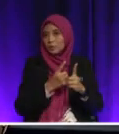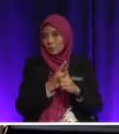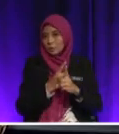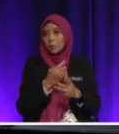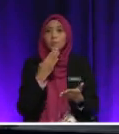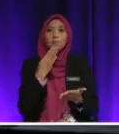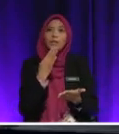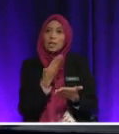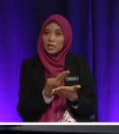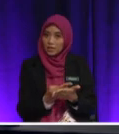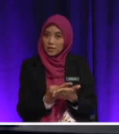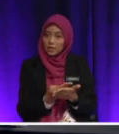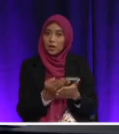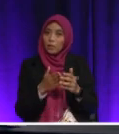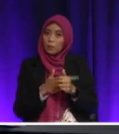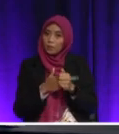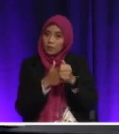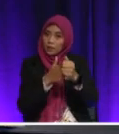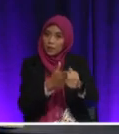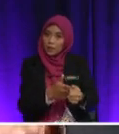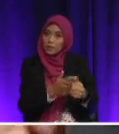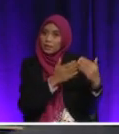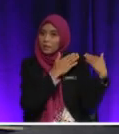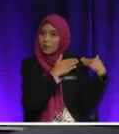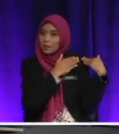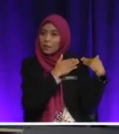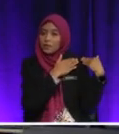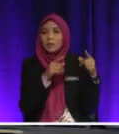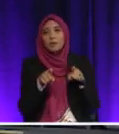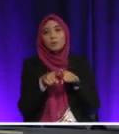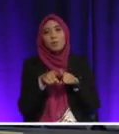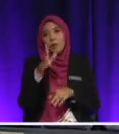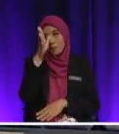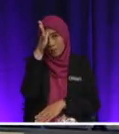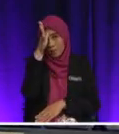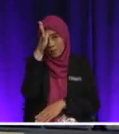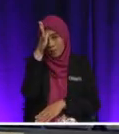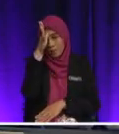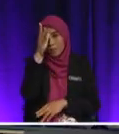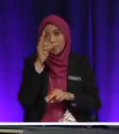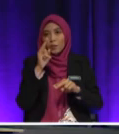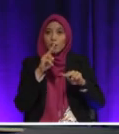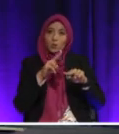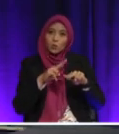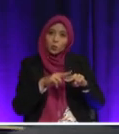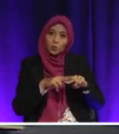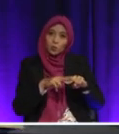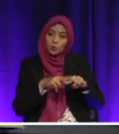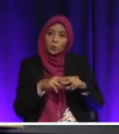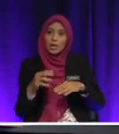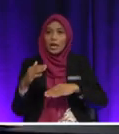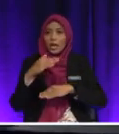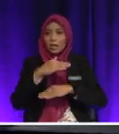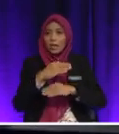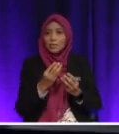berbudi pemimpin disanjung Umpama Bapak duduk bersimpuh di atas